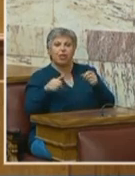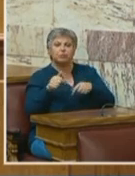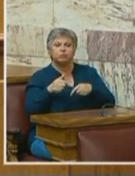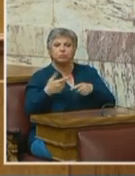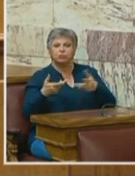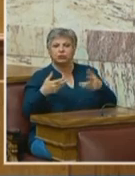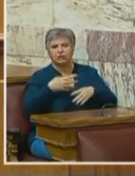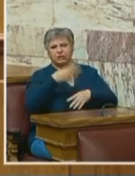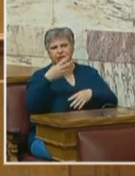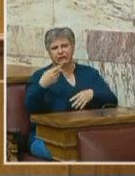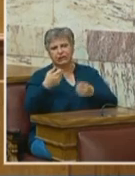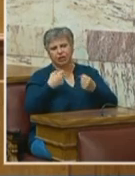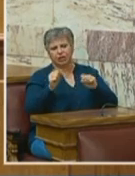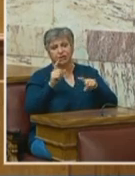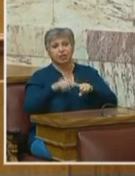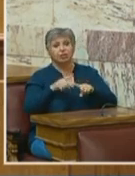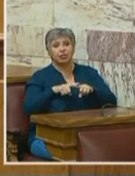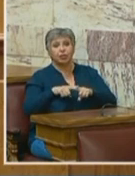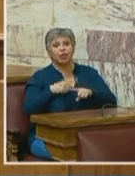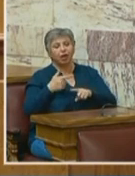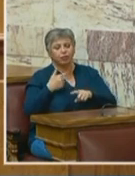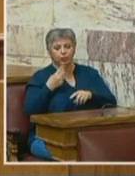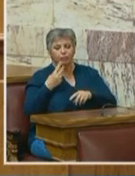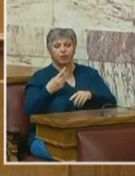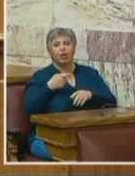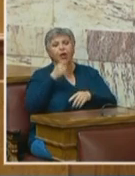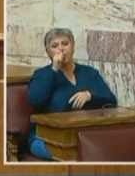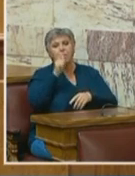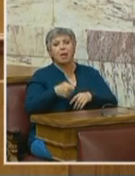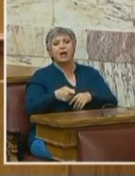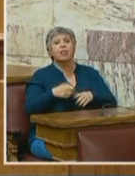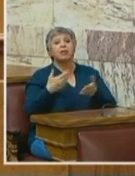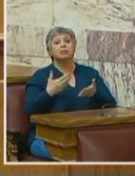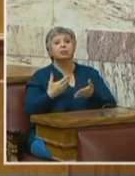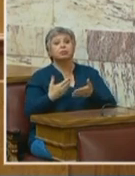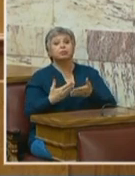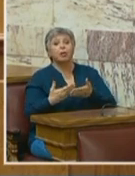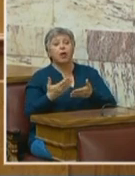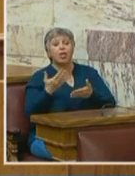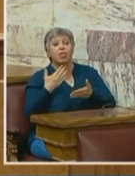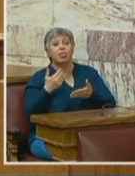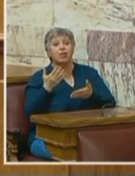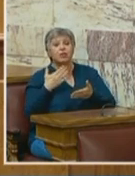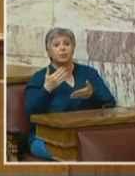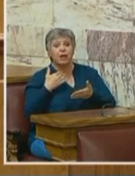παραδέχεται με τον πιο φανερό τρόπο ότι δεν υπάρχουν ενδείξεις ενοχής για κανένα πολιτικό πρόσωπο.